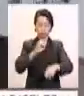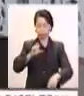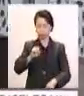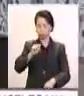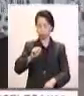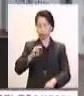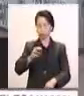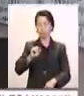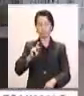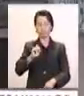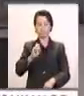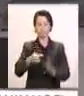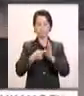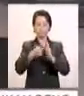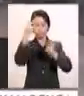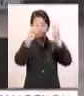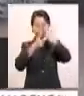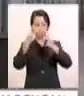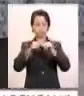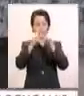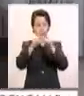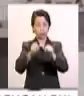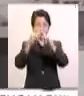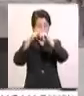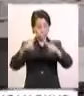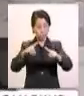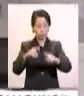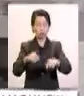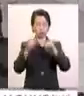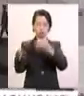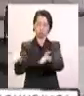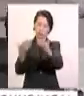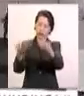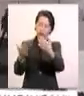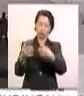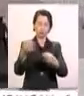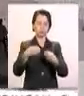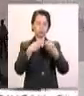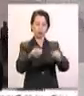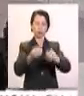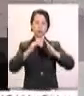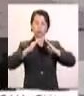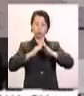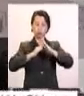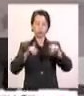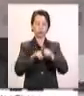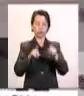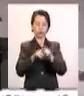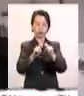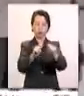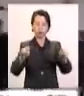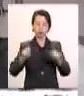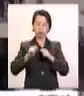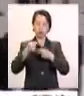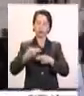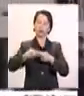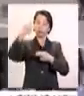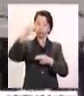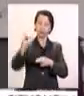bakal memperkenalkan pelancongan inap desa yang menggalakkan penduduknya menawarkan rumah mereka sebagai lokasi